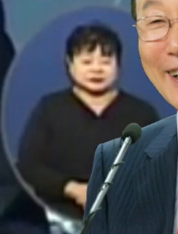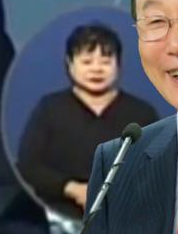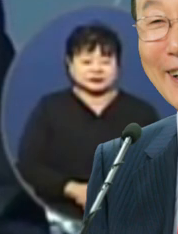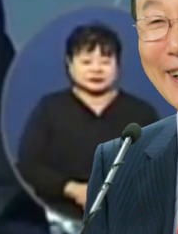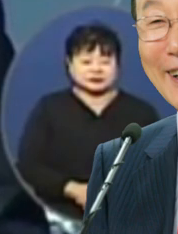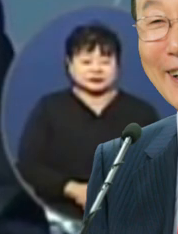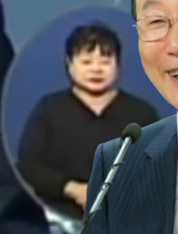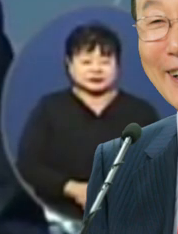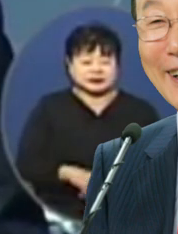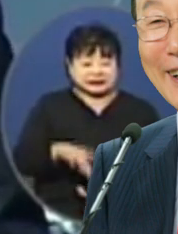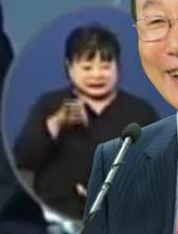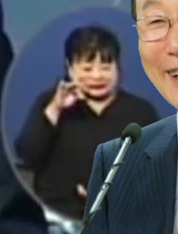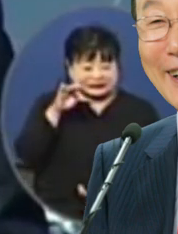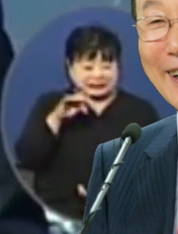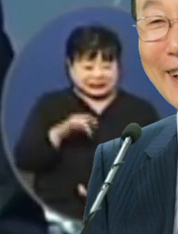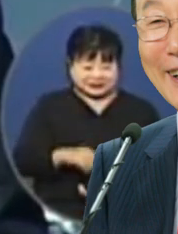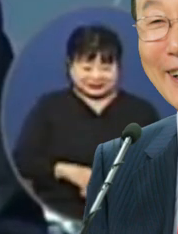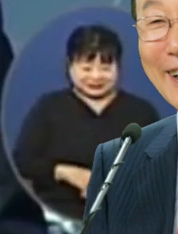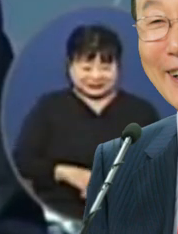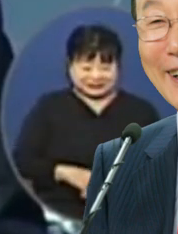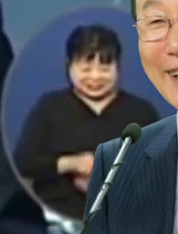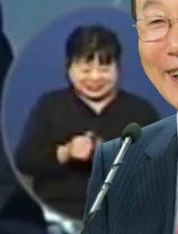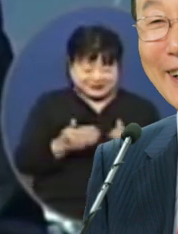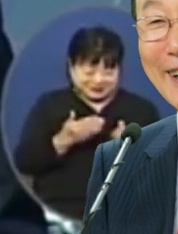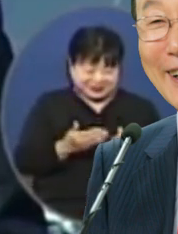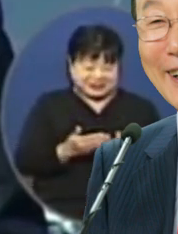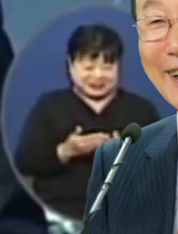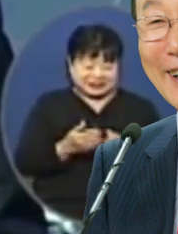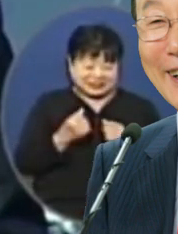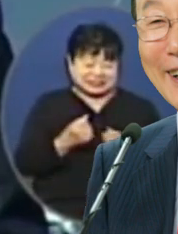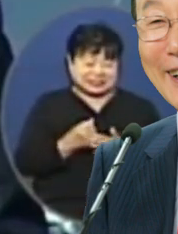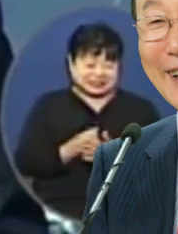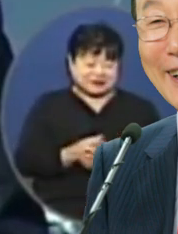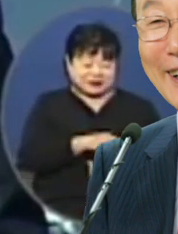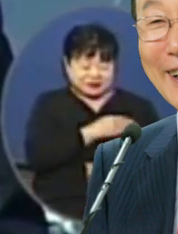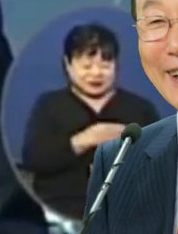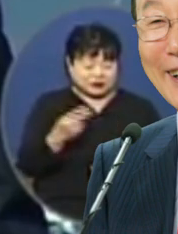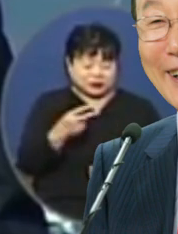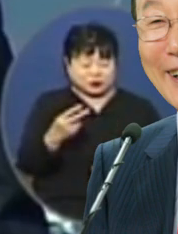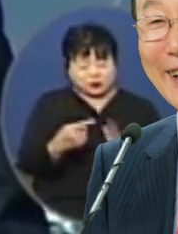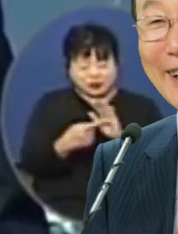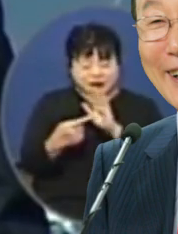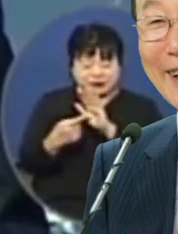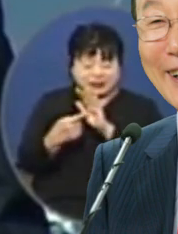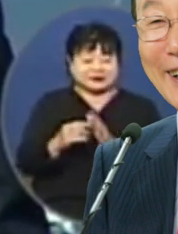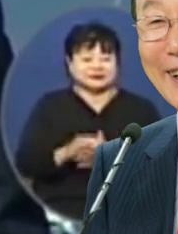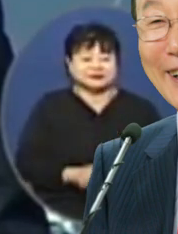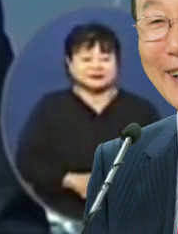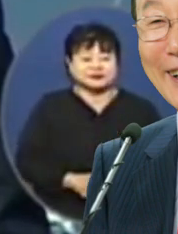시작에 불과합니다. 이제 두고 보십시오. 하나님이 계시기 때문에 능력이 자꾸 나타나 그렇습니다.